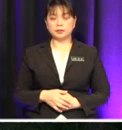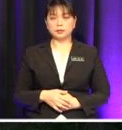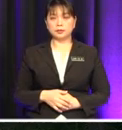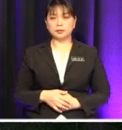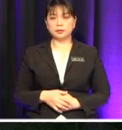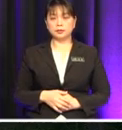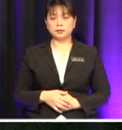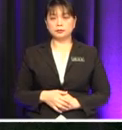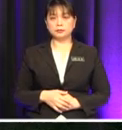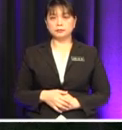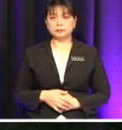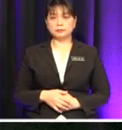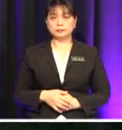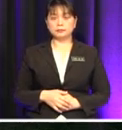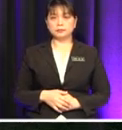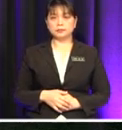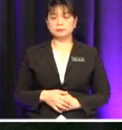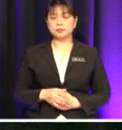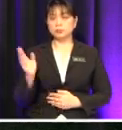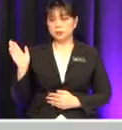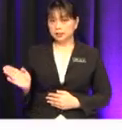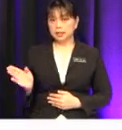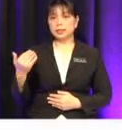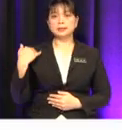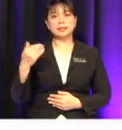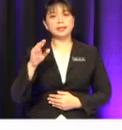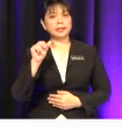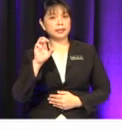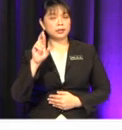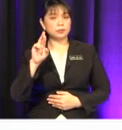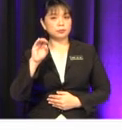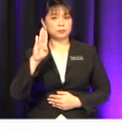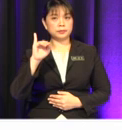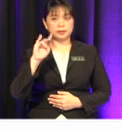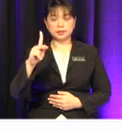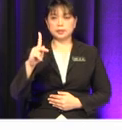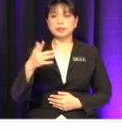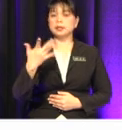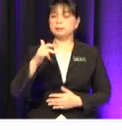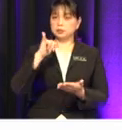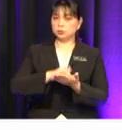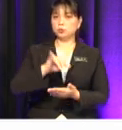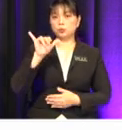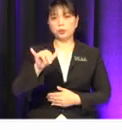menggunakan udara Oke kemudian Why adalah